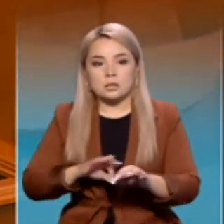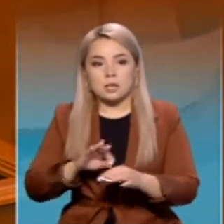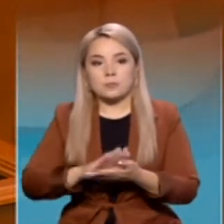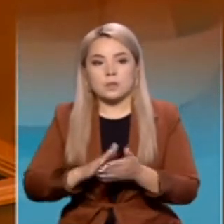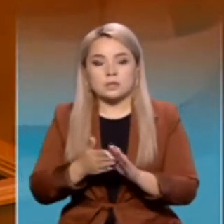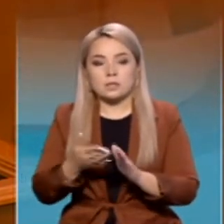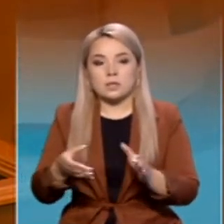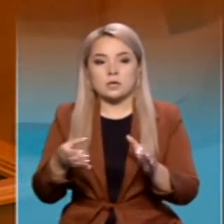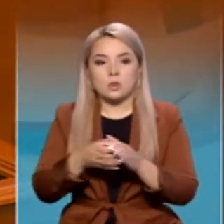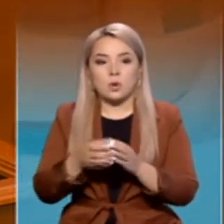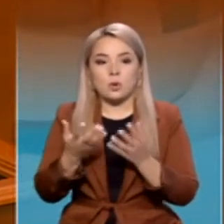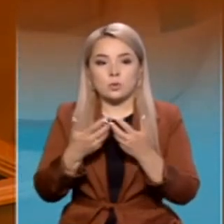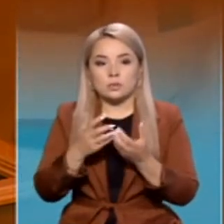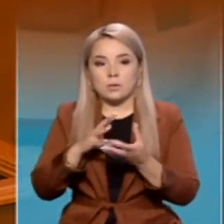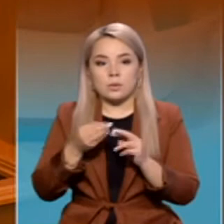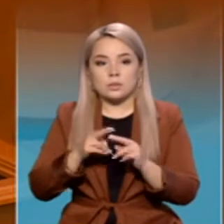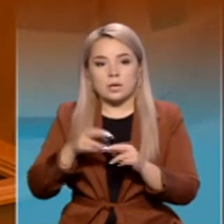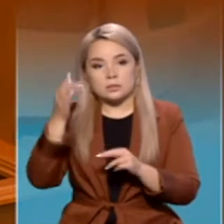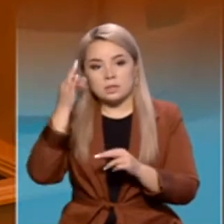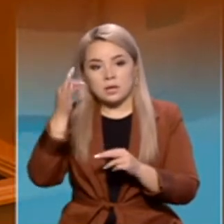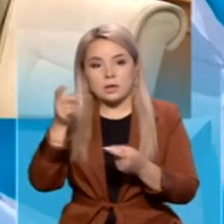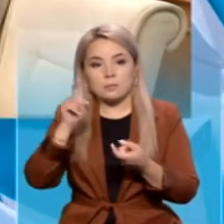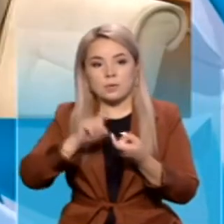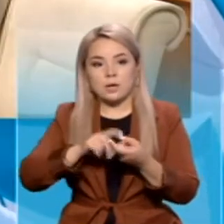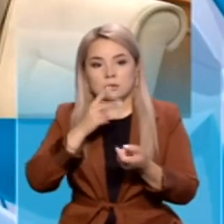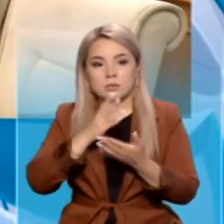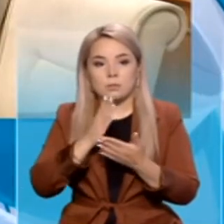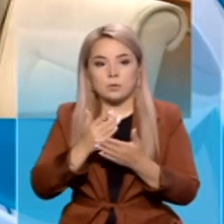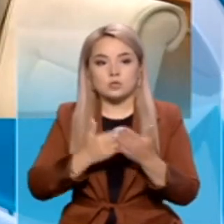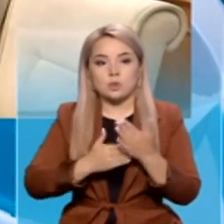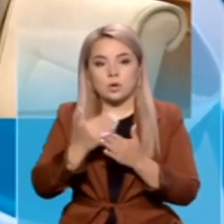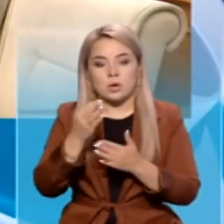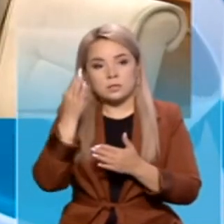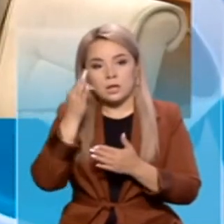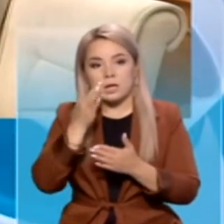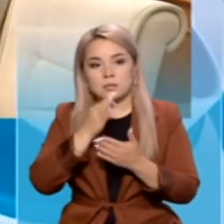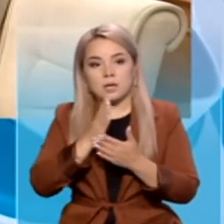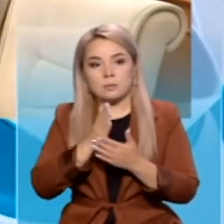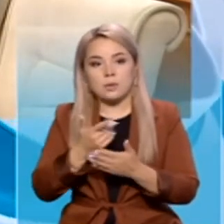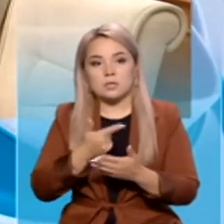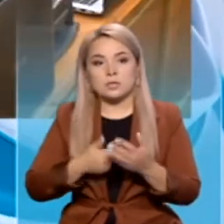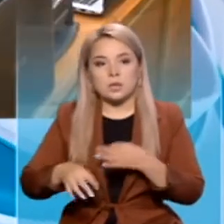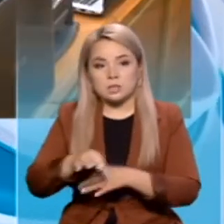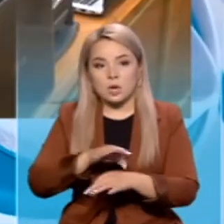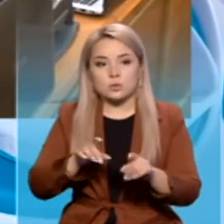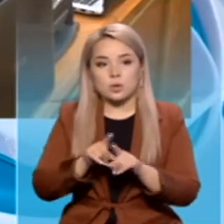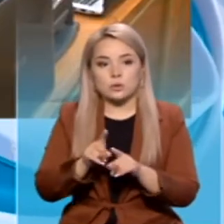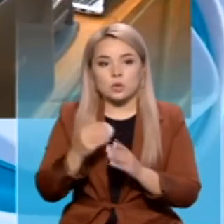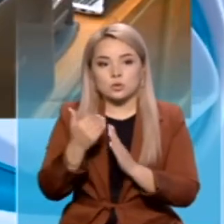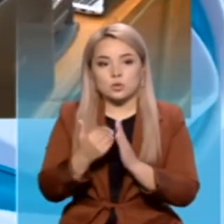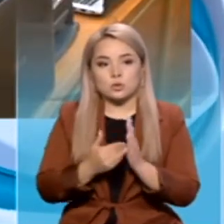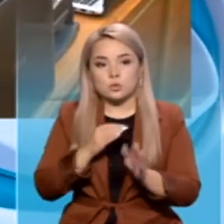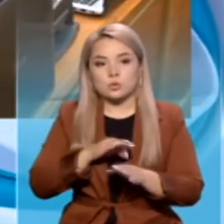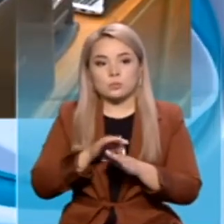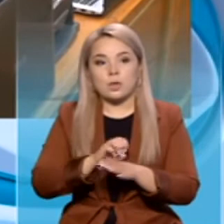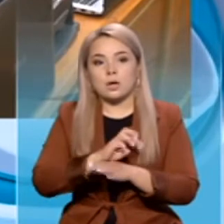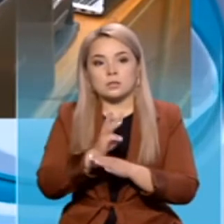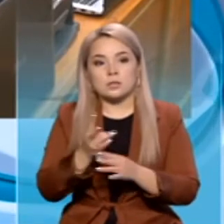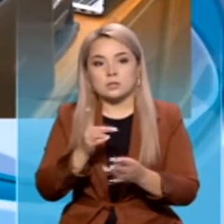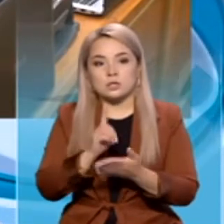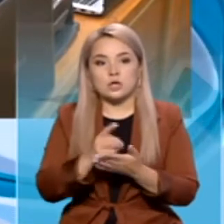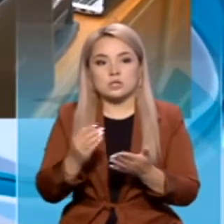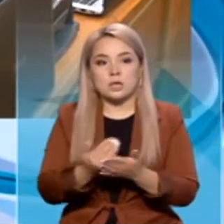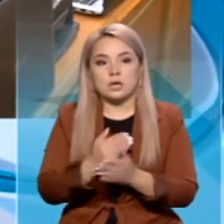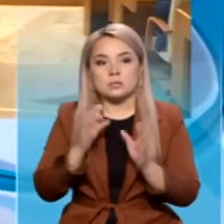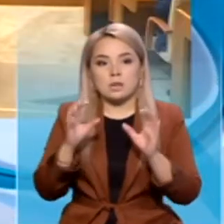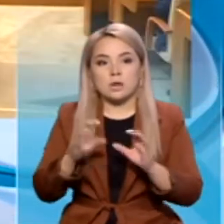тағы басқалар геодезиялық өлшемдердің дәлдігіне байланысты. Жоғары дәлдіктегі геодезиялық координаттар жүйесімен қамтамасыз ету үшін жаңа